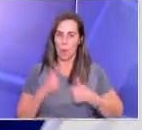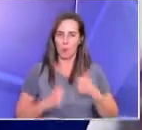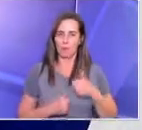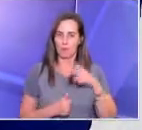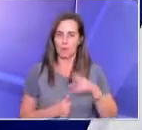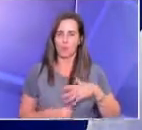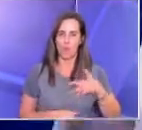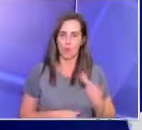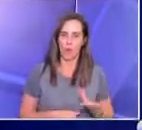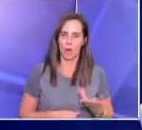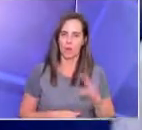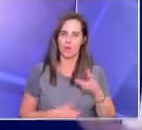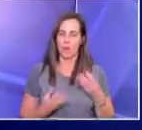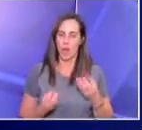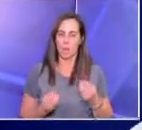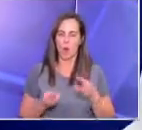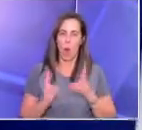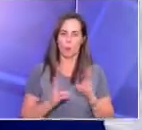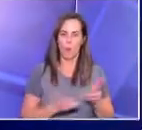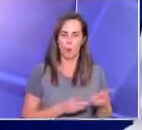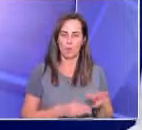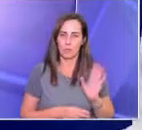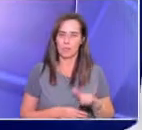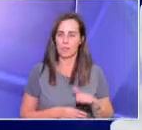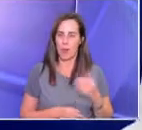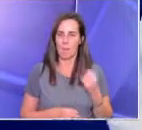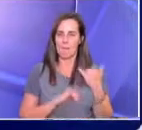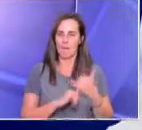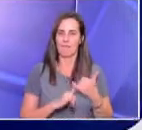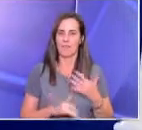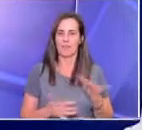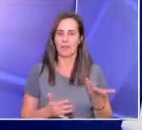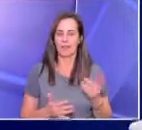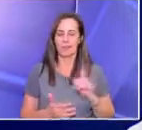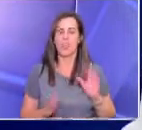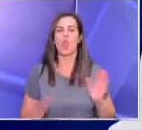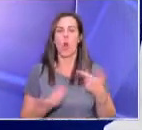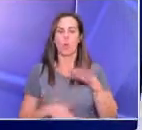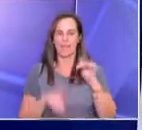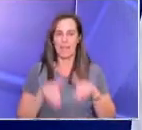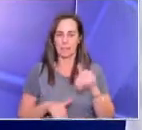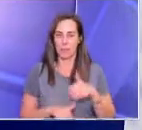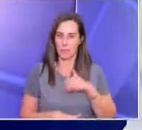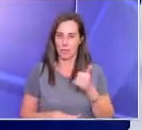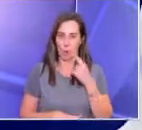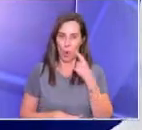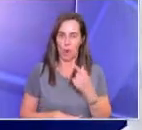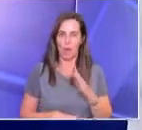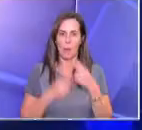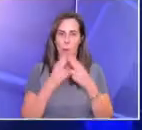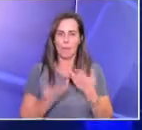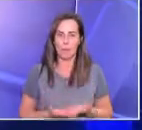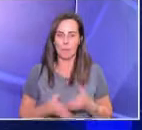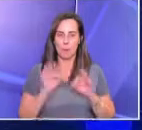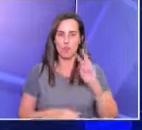ויש איזושהי תחושה שיש הרבה מאוד אופציות, זה גם מייצר את החוסר דחיפות של אנשים לצאת. אני כן רואה אנשים... איך פותרים את זה